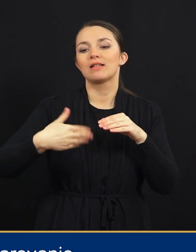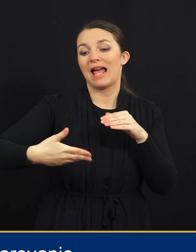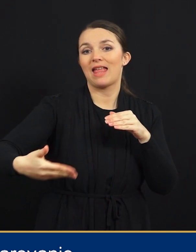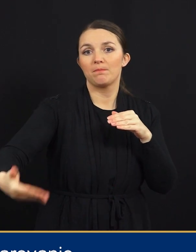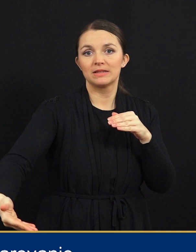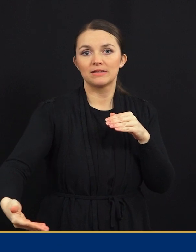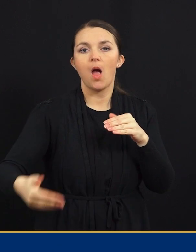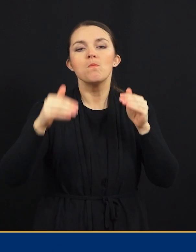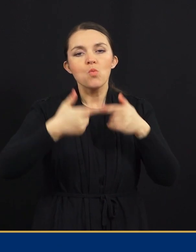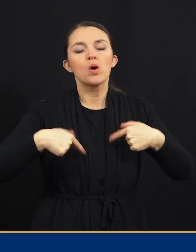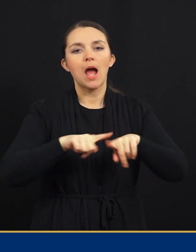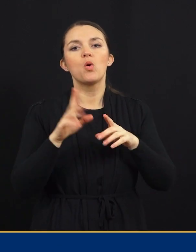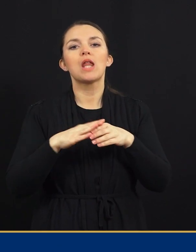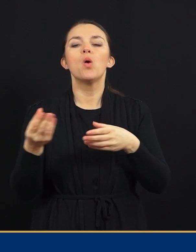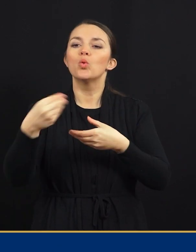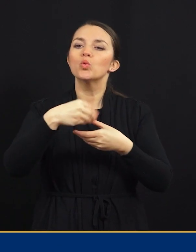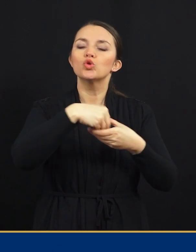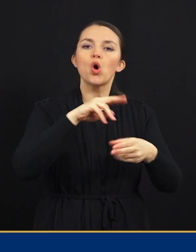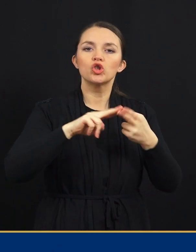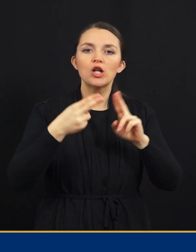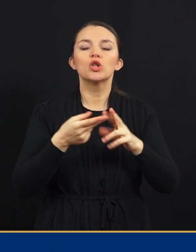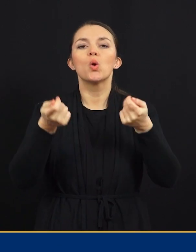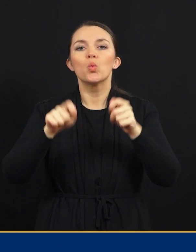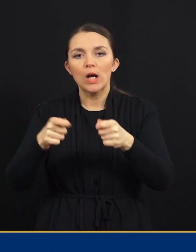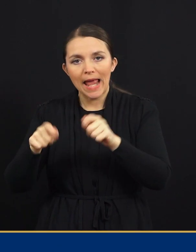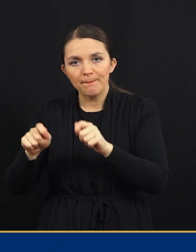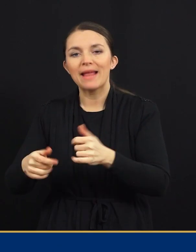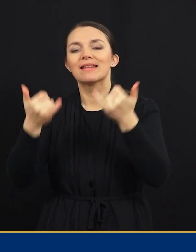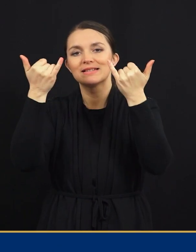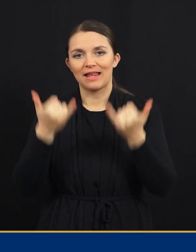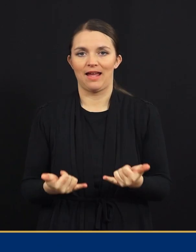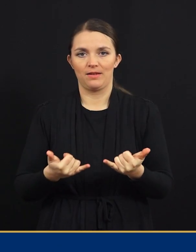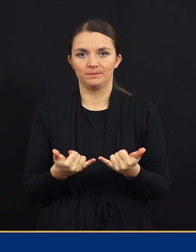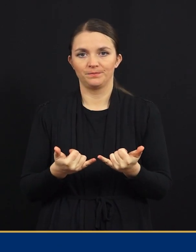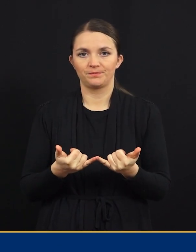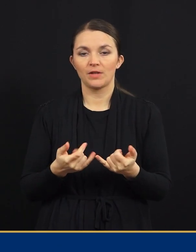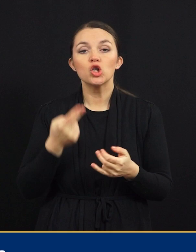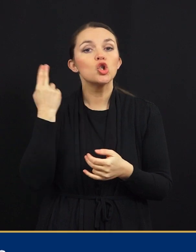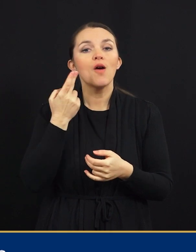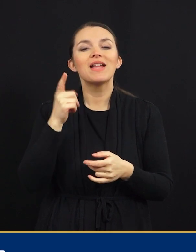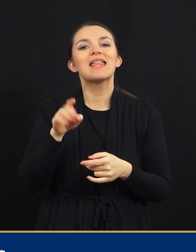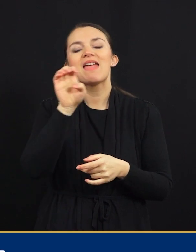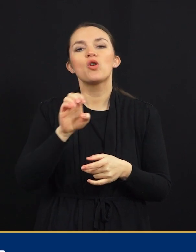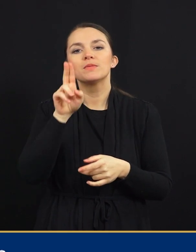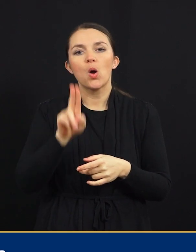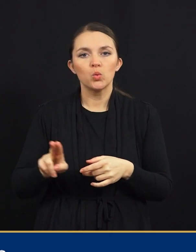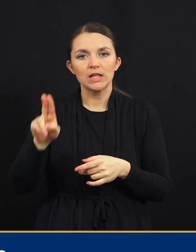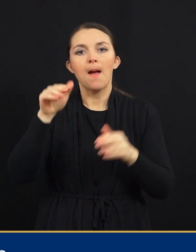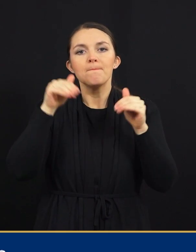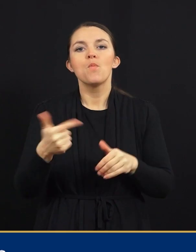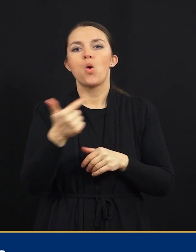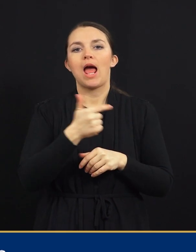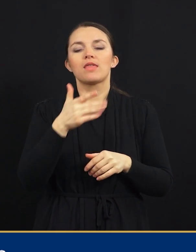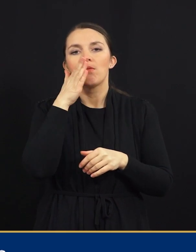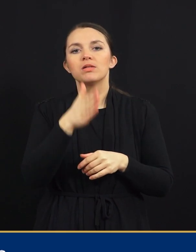zanamce, moramo na vključujoč način ukrepati zdaj. Slovenija in Evropska unija